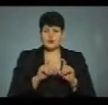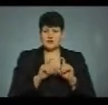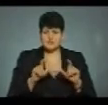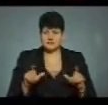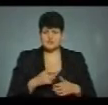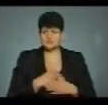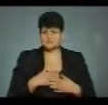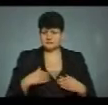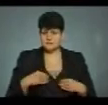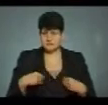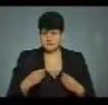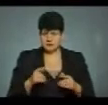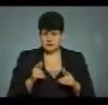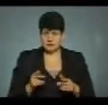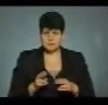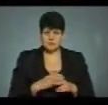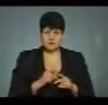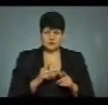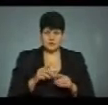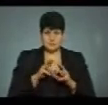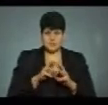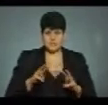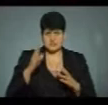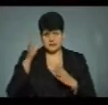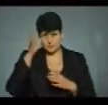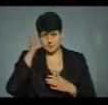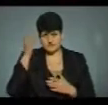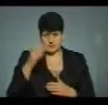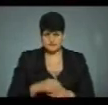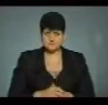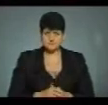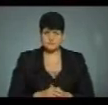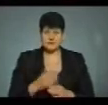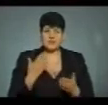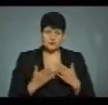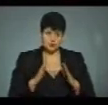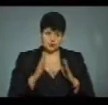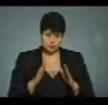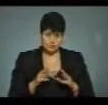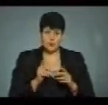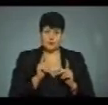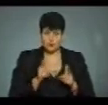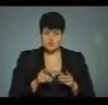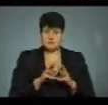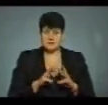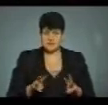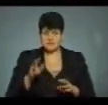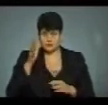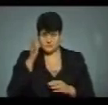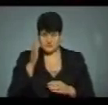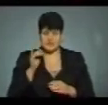згідно діючого законодавства, без погодження Міністерства освіти. Якщо буде погодження Міністерства освіти і